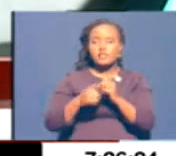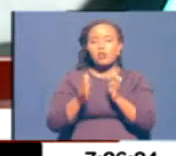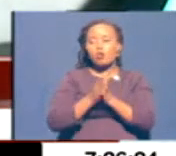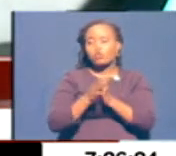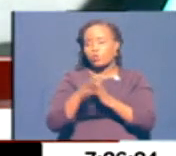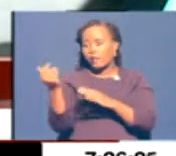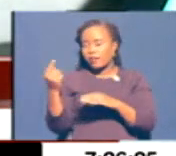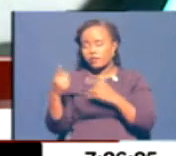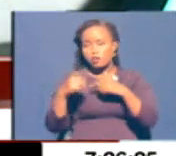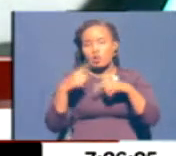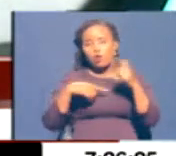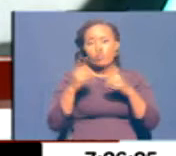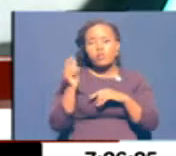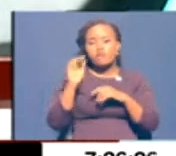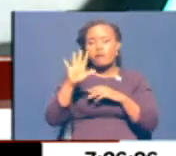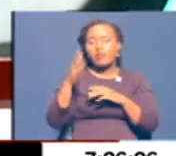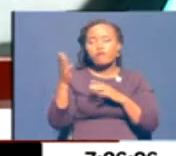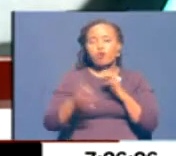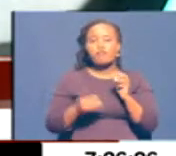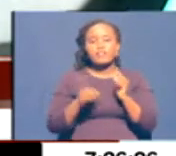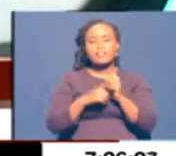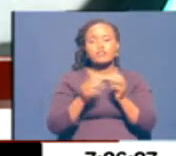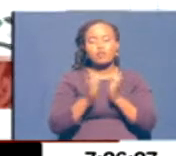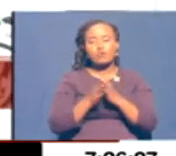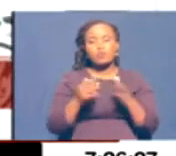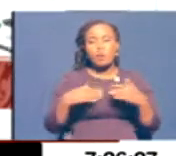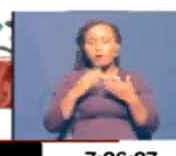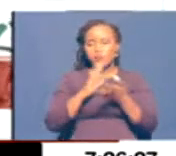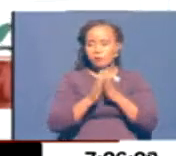6 ilizoshiriki huku ikitoka sare mara moja.